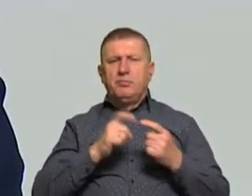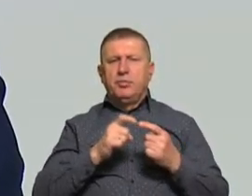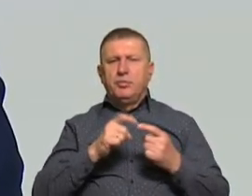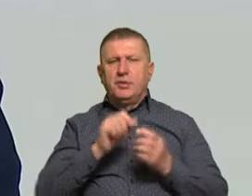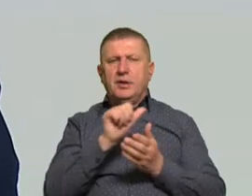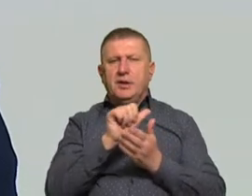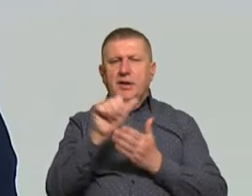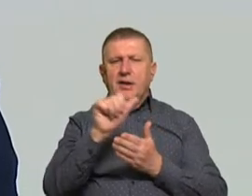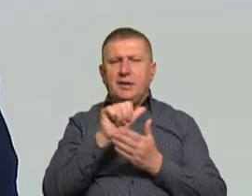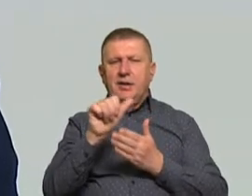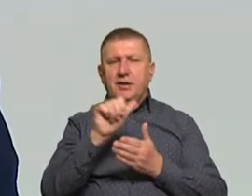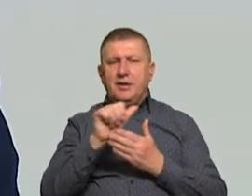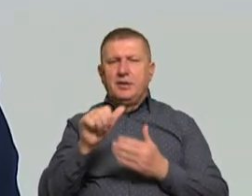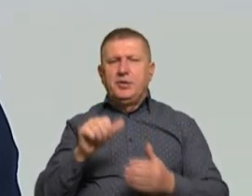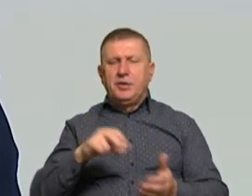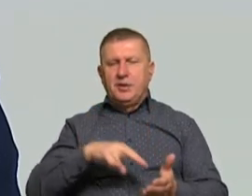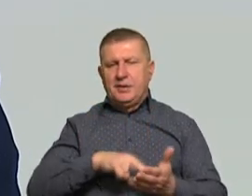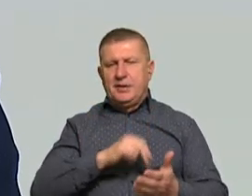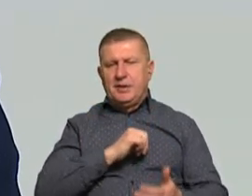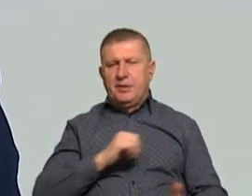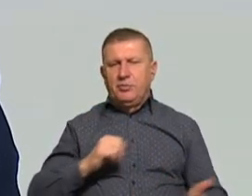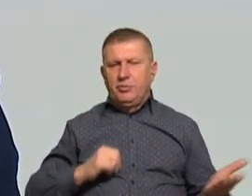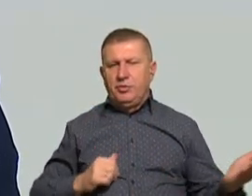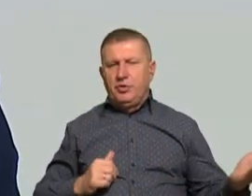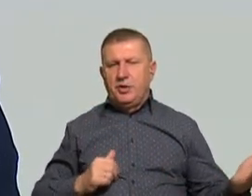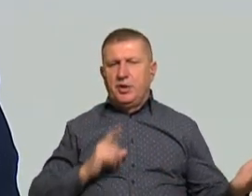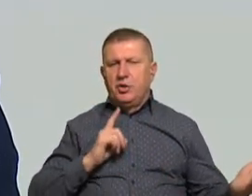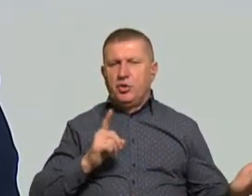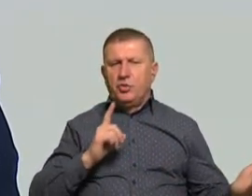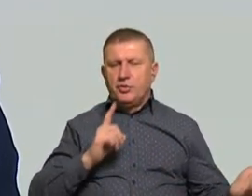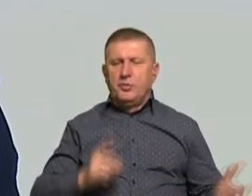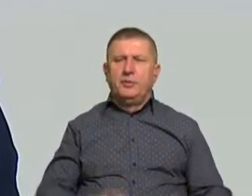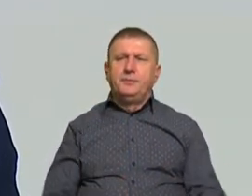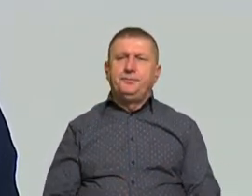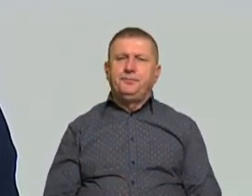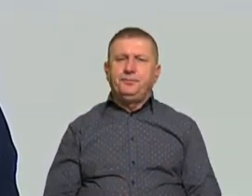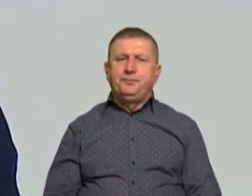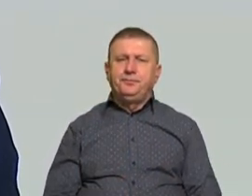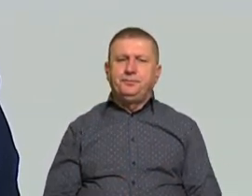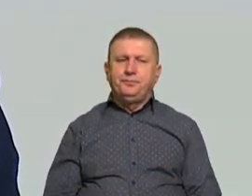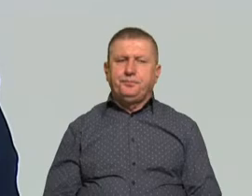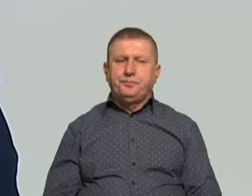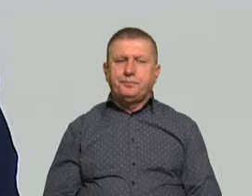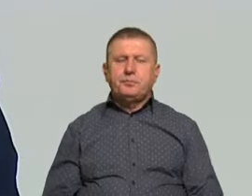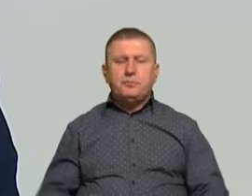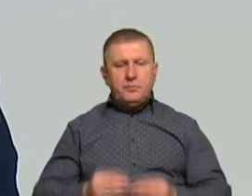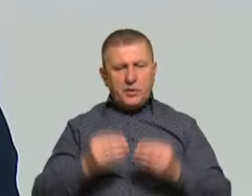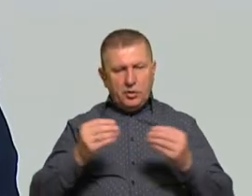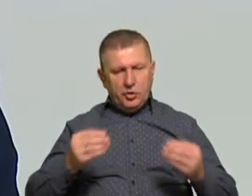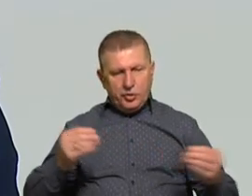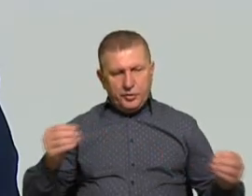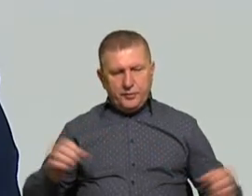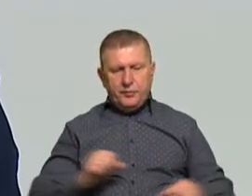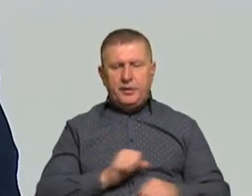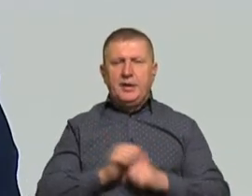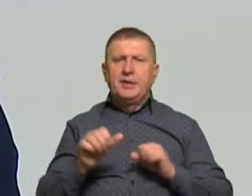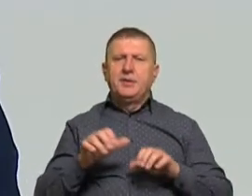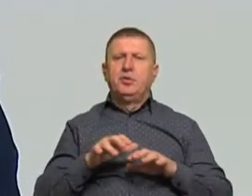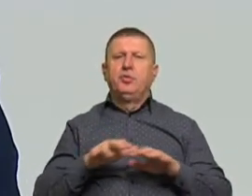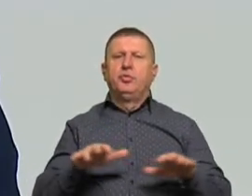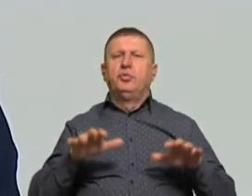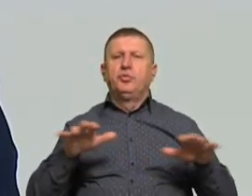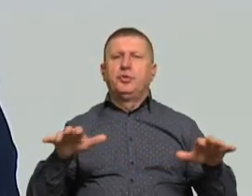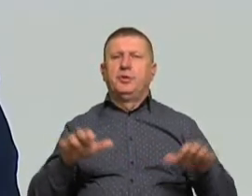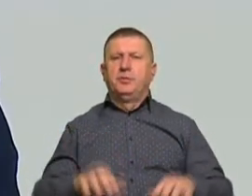w ostatnich latach stał się takim forum rozmów, wskazuje na to, że rozwój jest duży. Zresztą